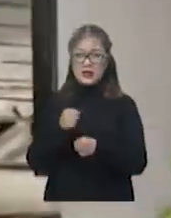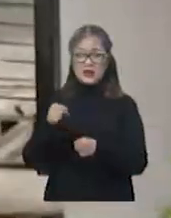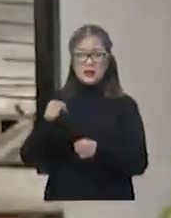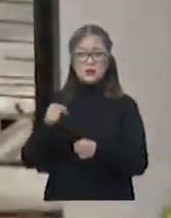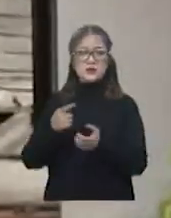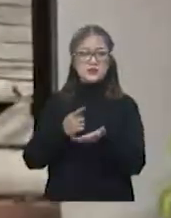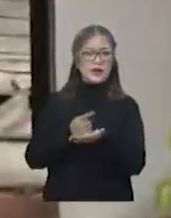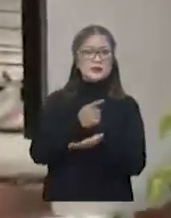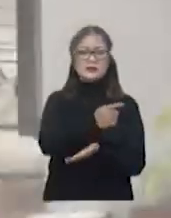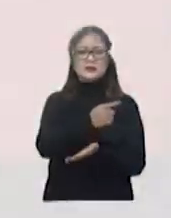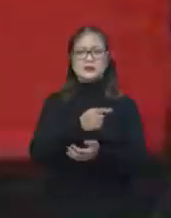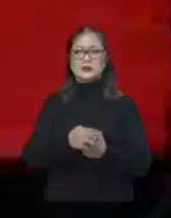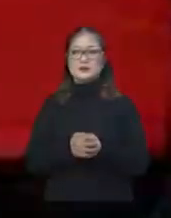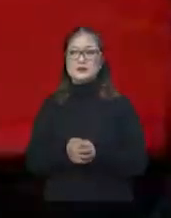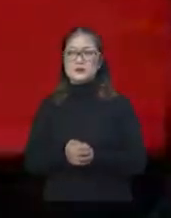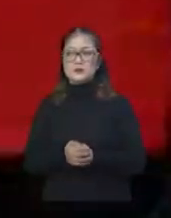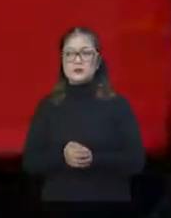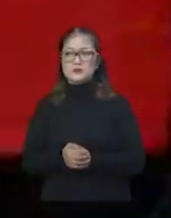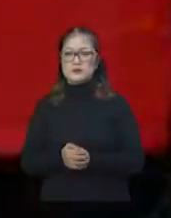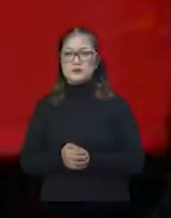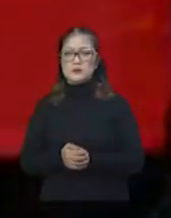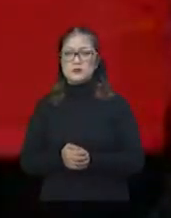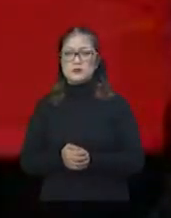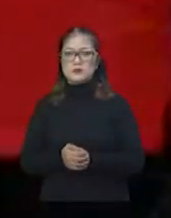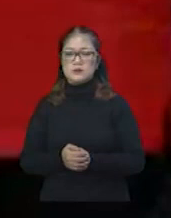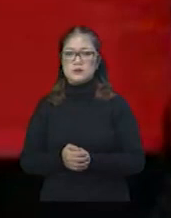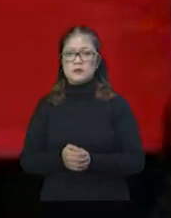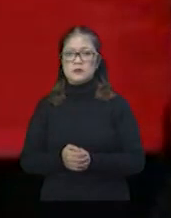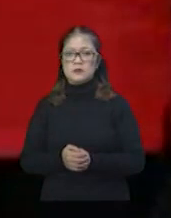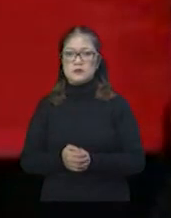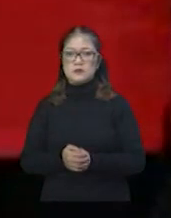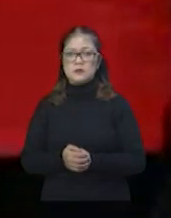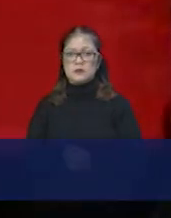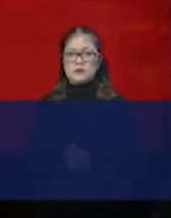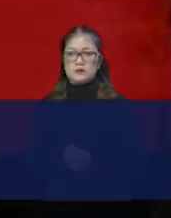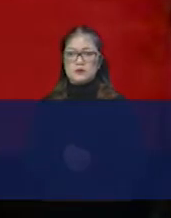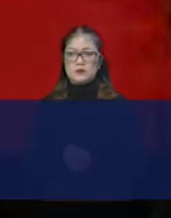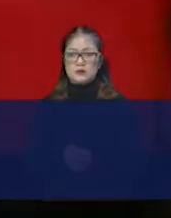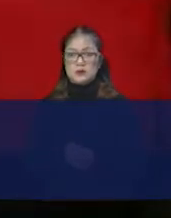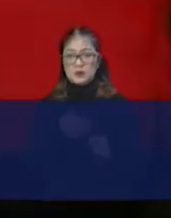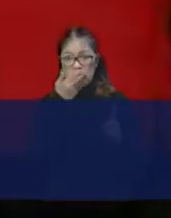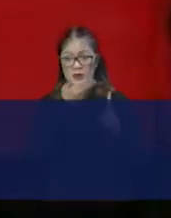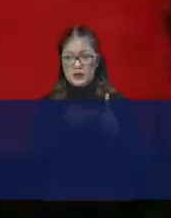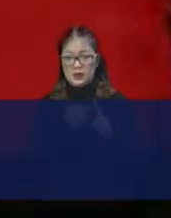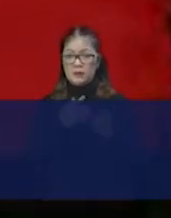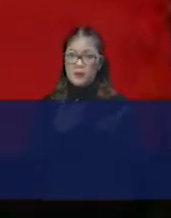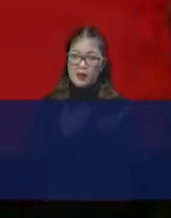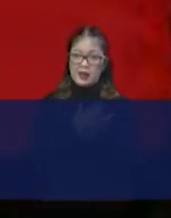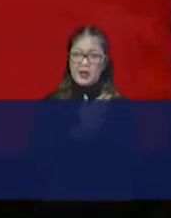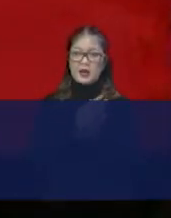pernyataannya tersebut. Meskipun beliau tidak melanggar aturan organisasi, tapi pernyataan